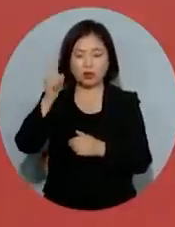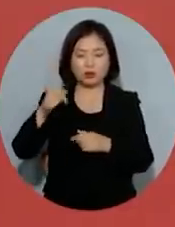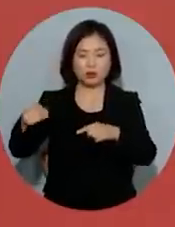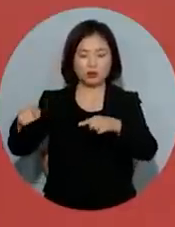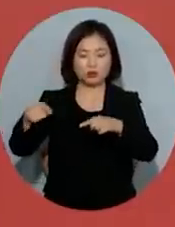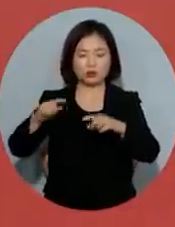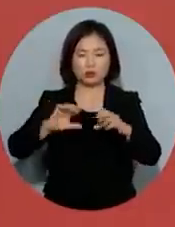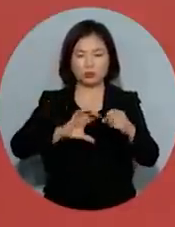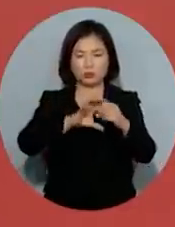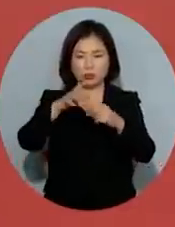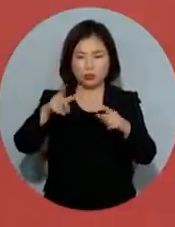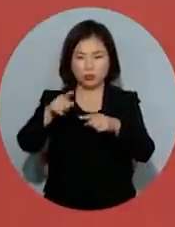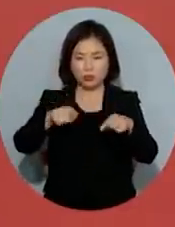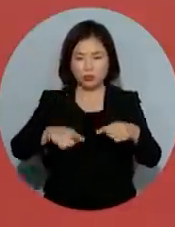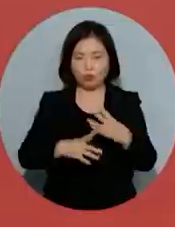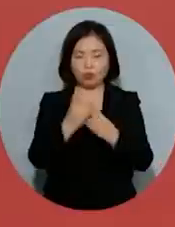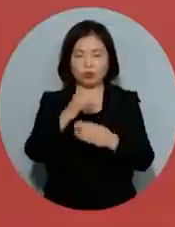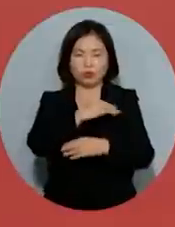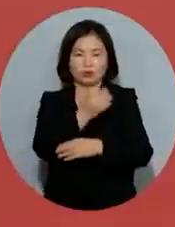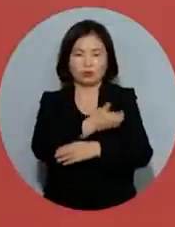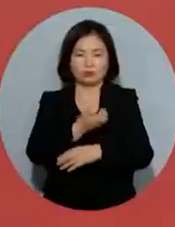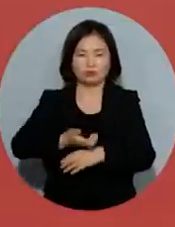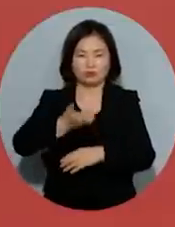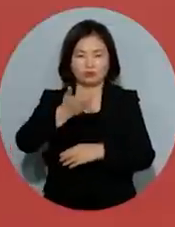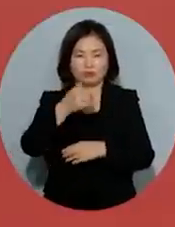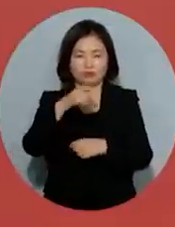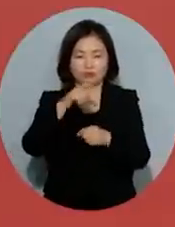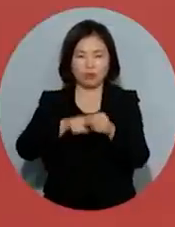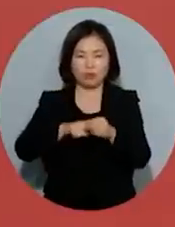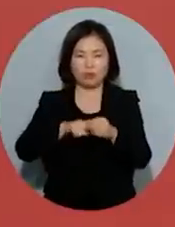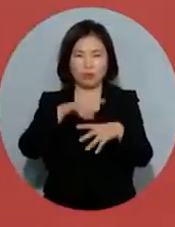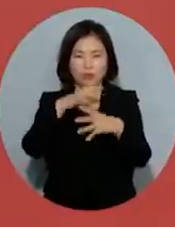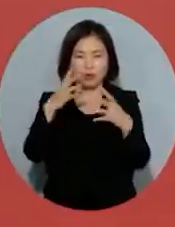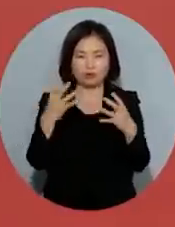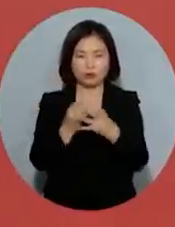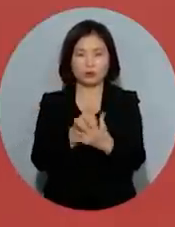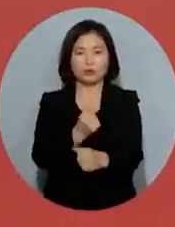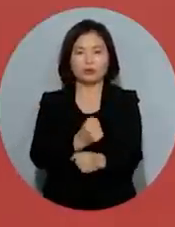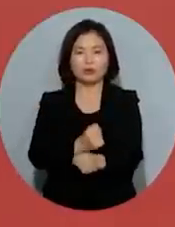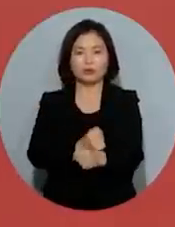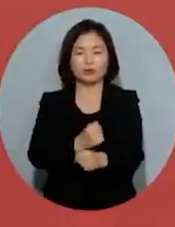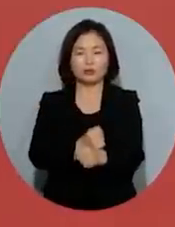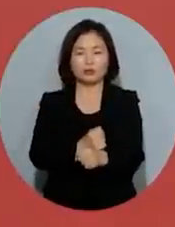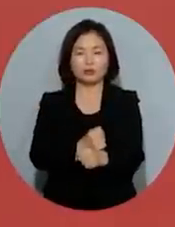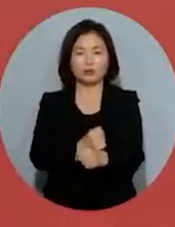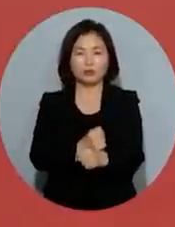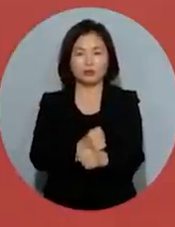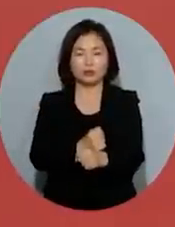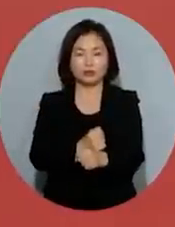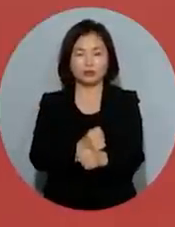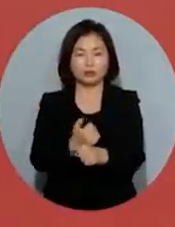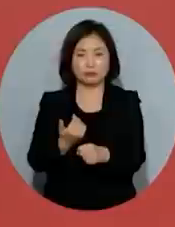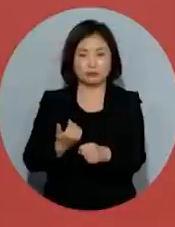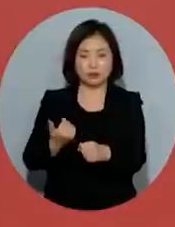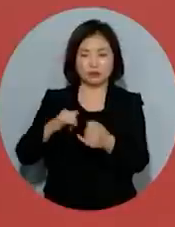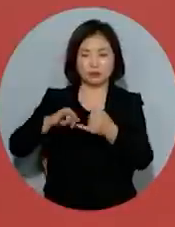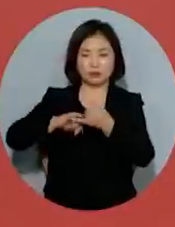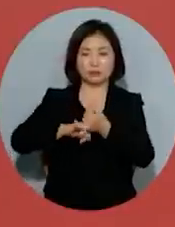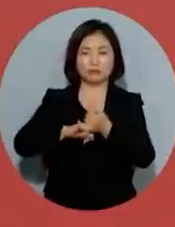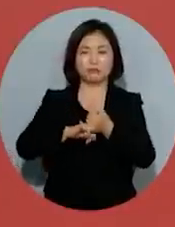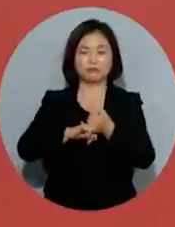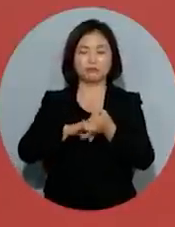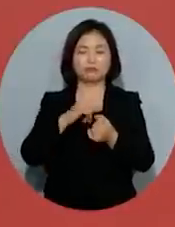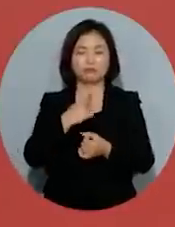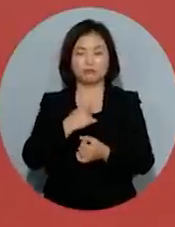전국가를 총 주가의 역량을 총동원해서 완성하겠다고 미리 약속을 한